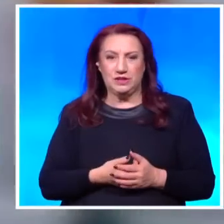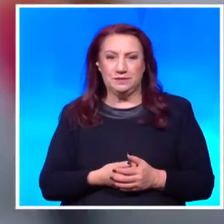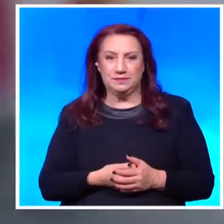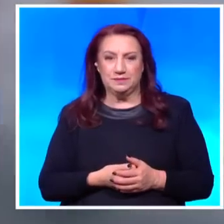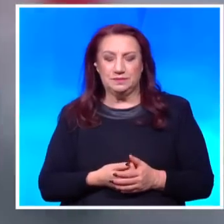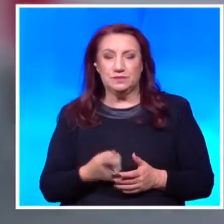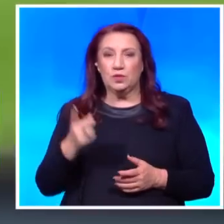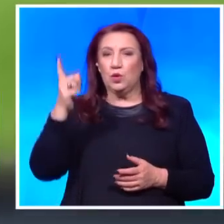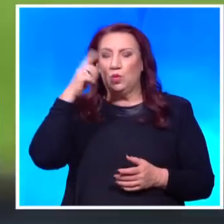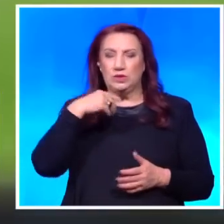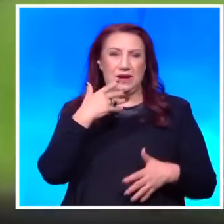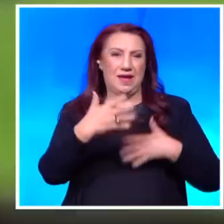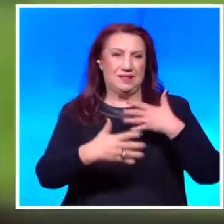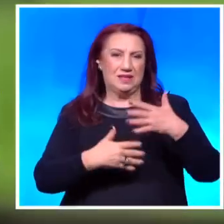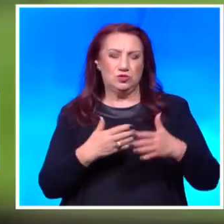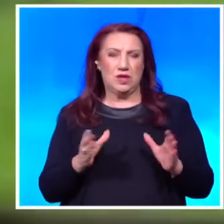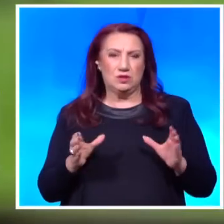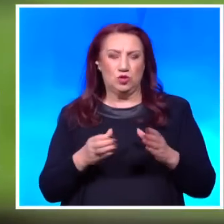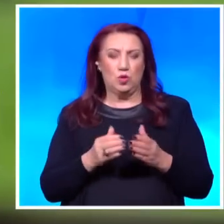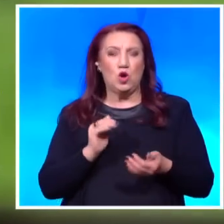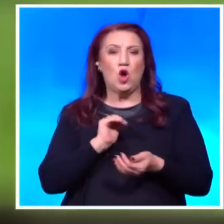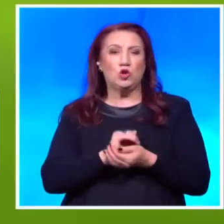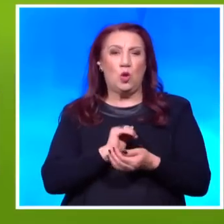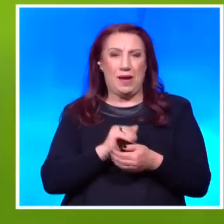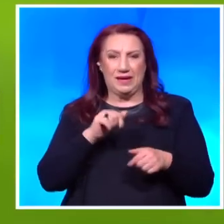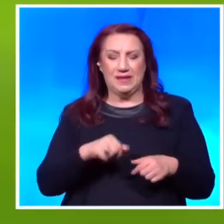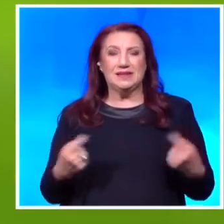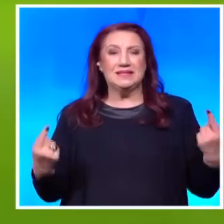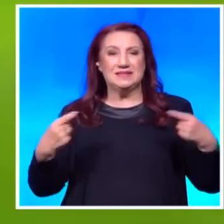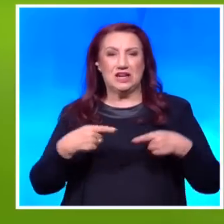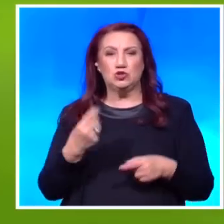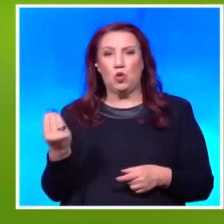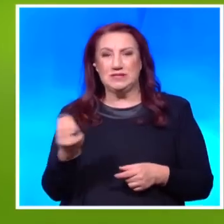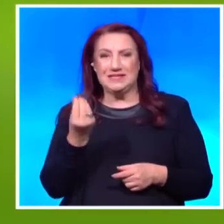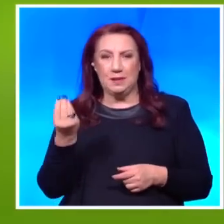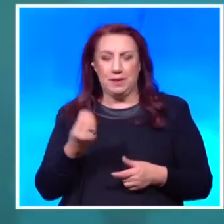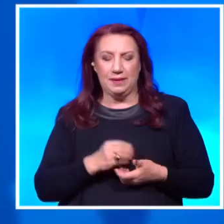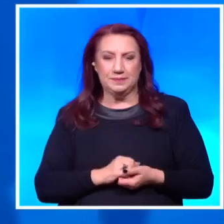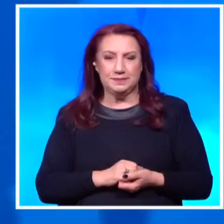Утре националният отбор ще бъде домакин на Сърбия в европейска квалификация.